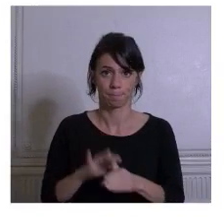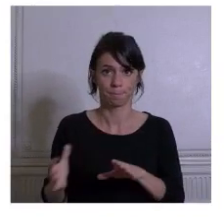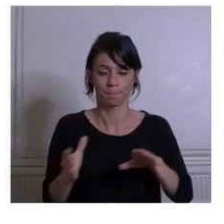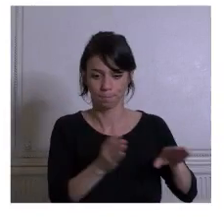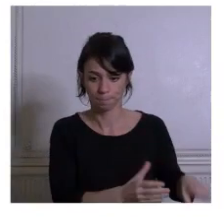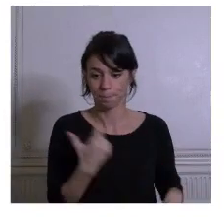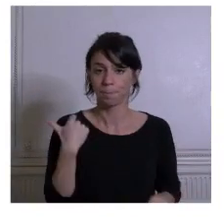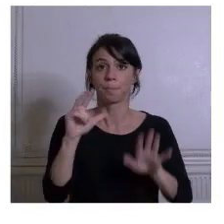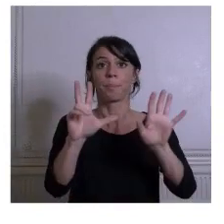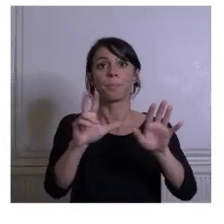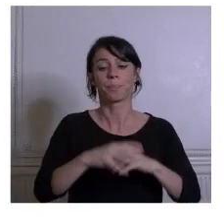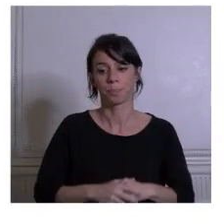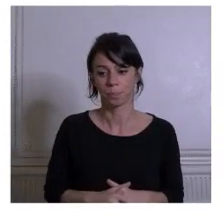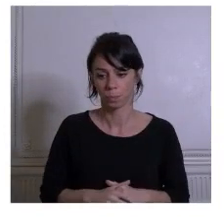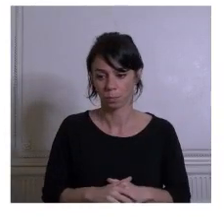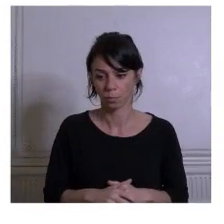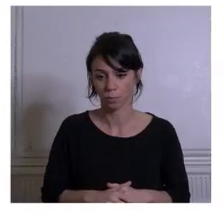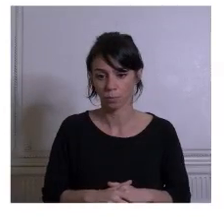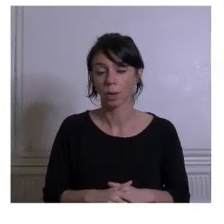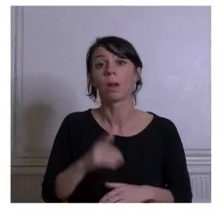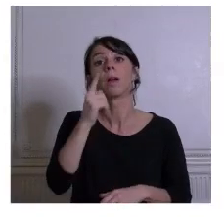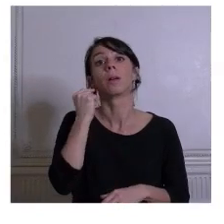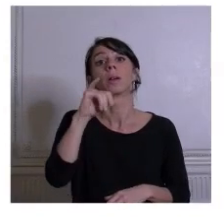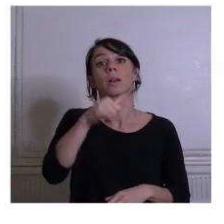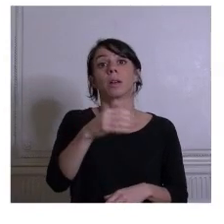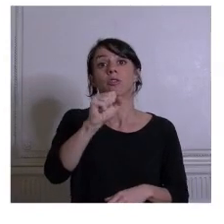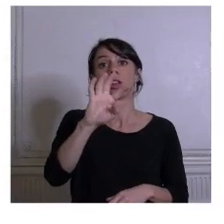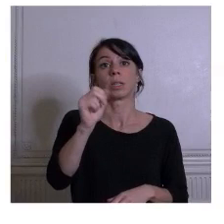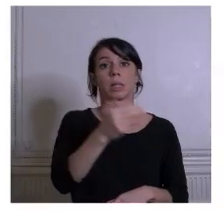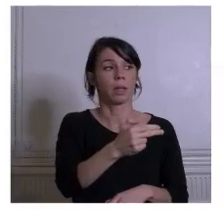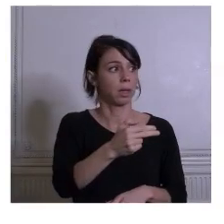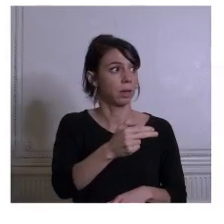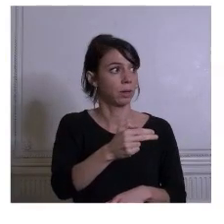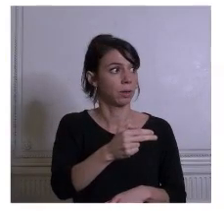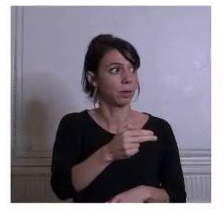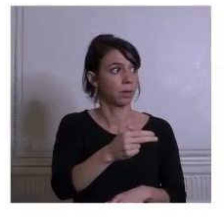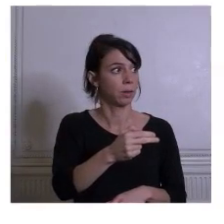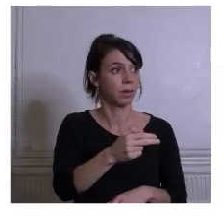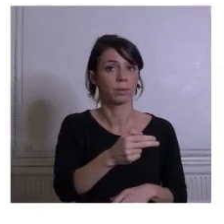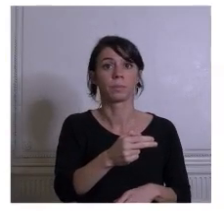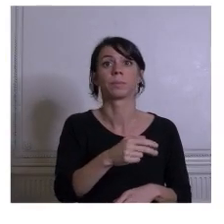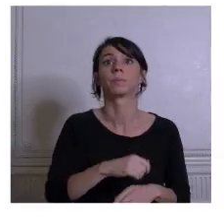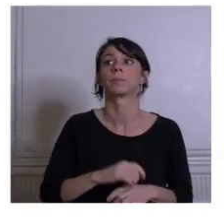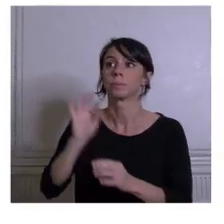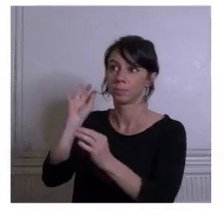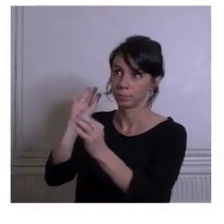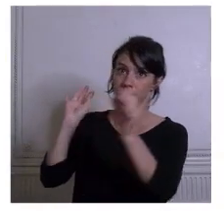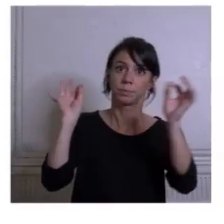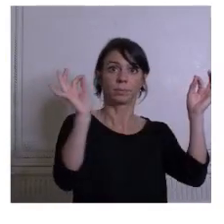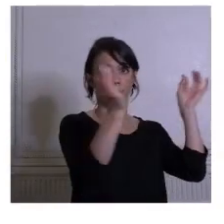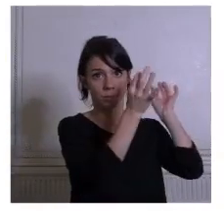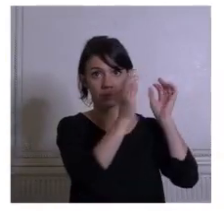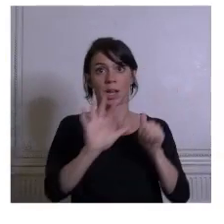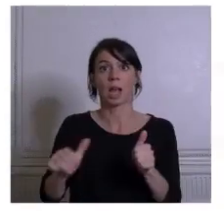25 juin 2020 la liste des délégations, mais ça date. Est-ce qu'on peut avoir une mise à jour?